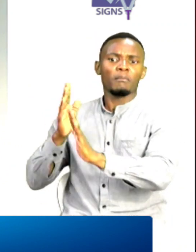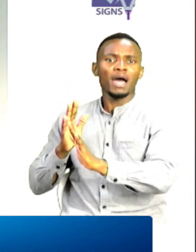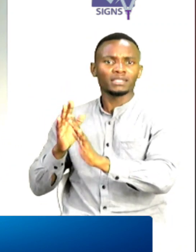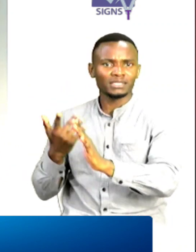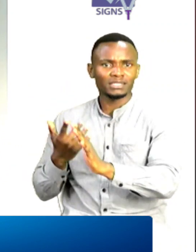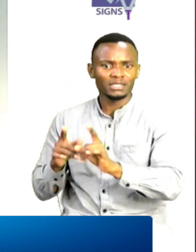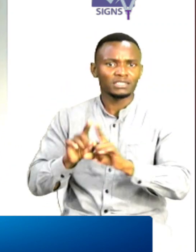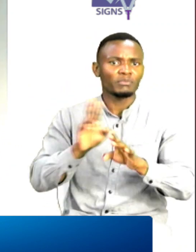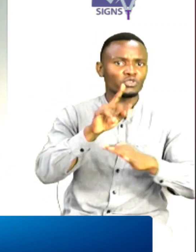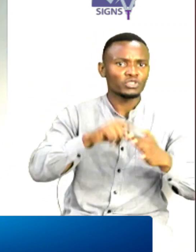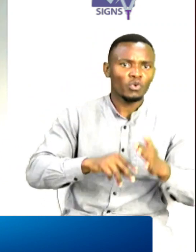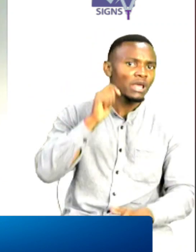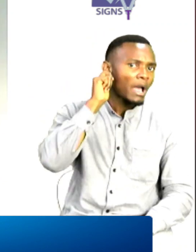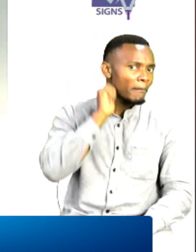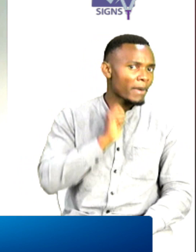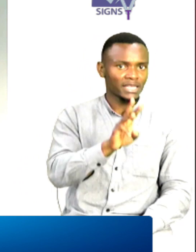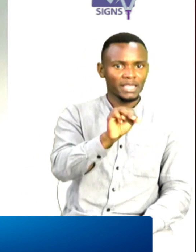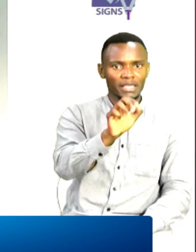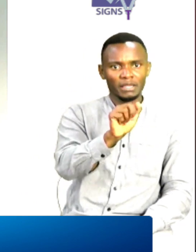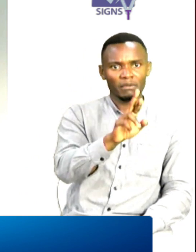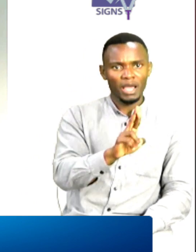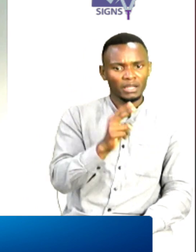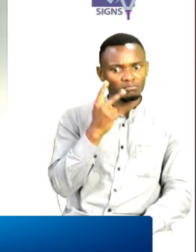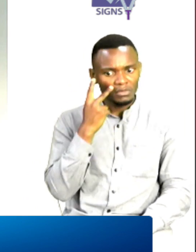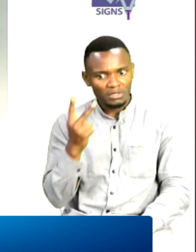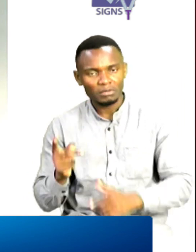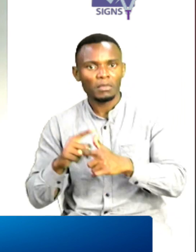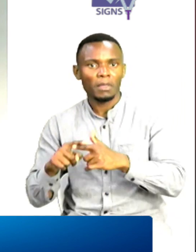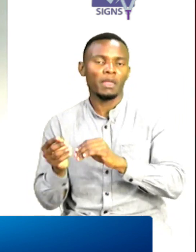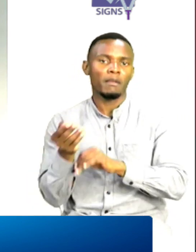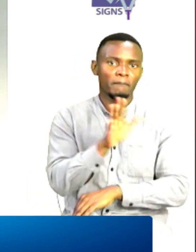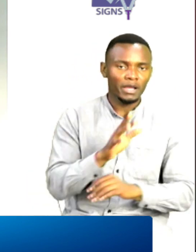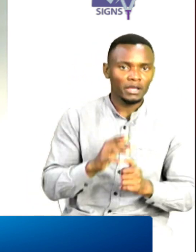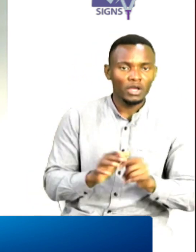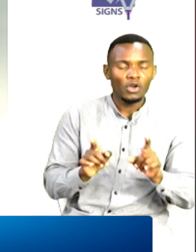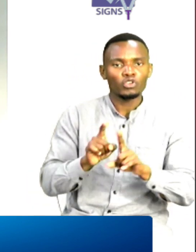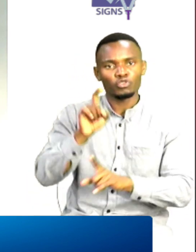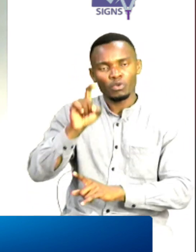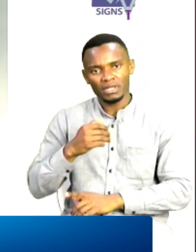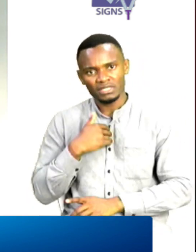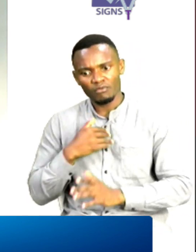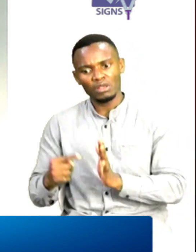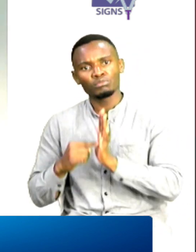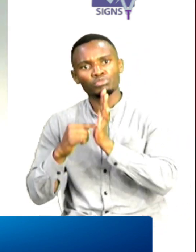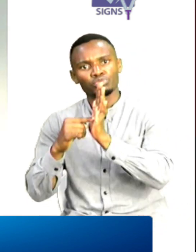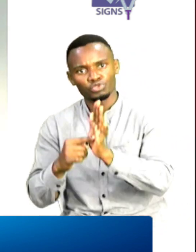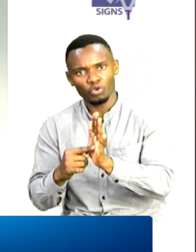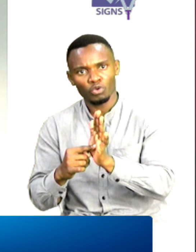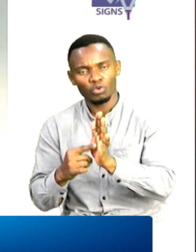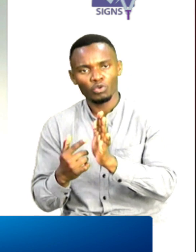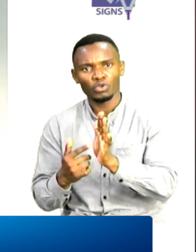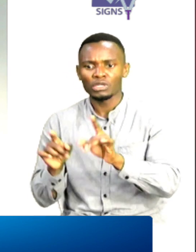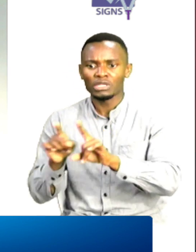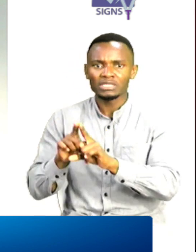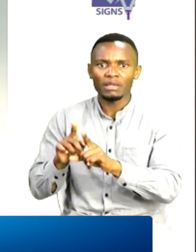za Masai Mara, wanatua, wanaona, wanaenda. Vile imetajwa, lazima tuwe na exhibition hall ya kuweka hii mifupa, watu